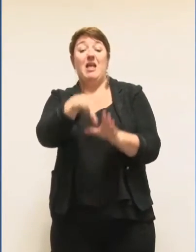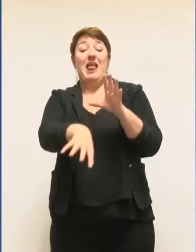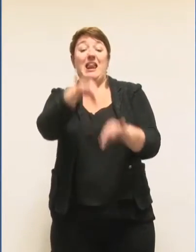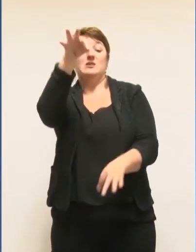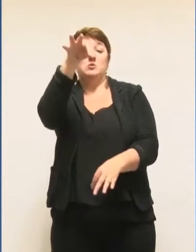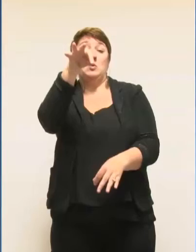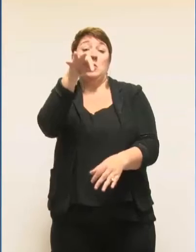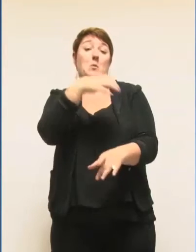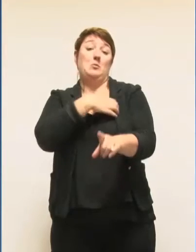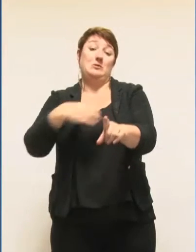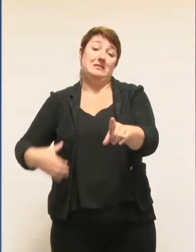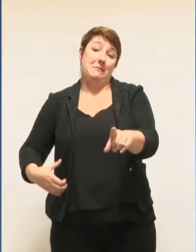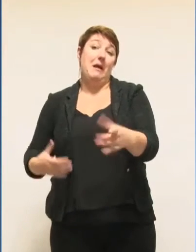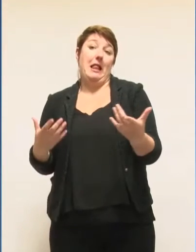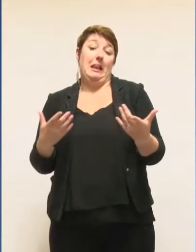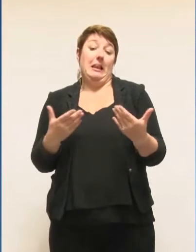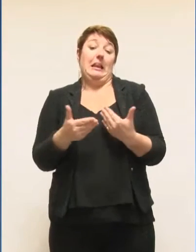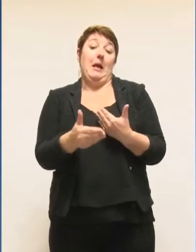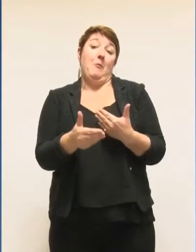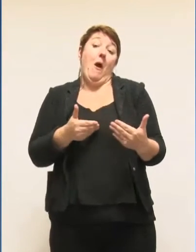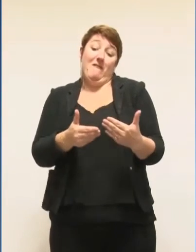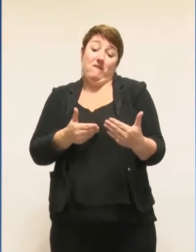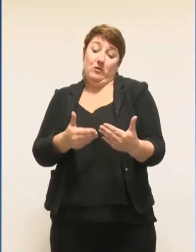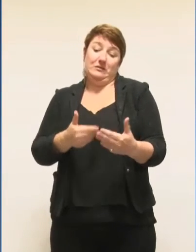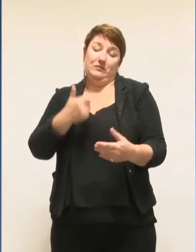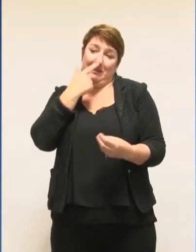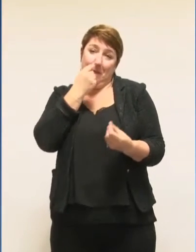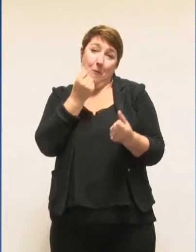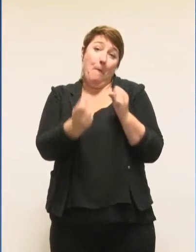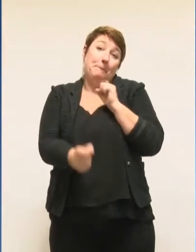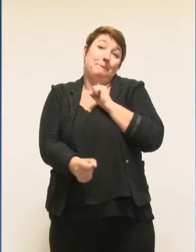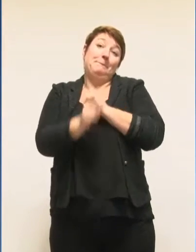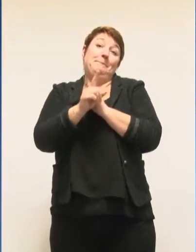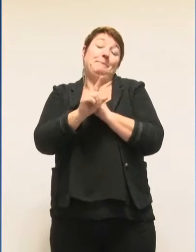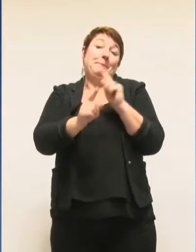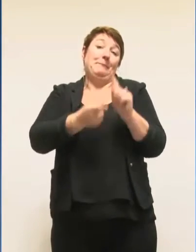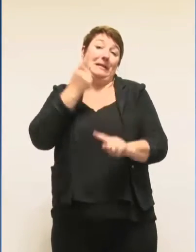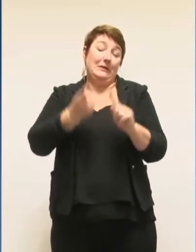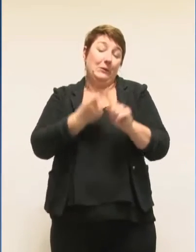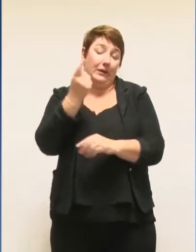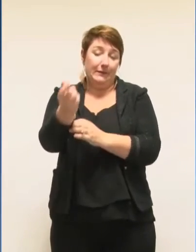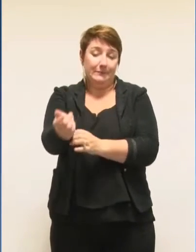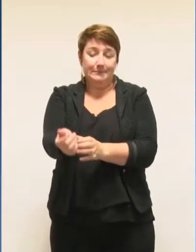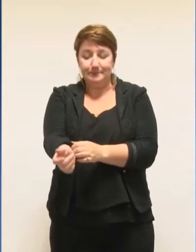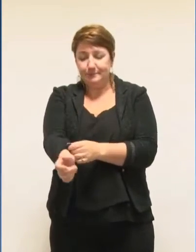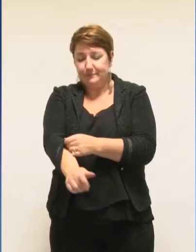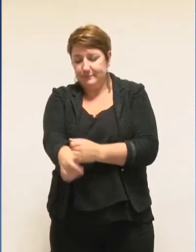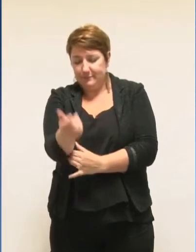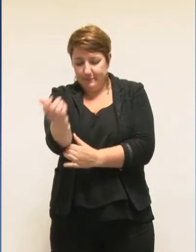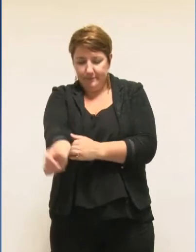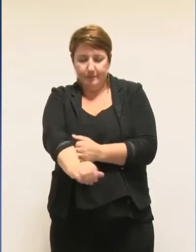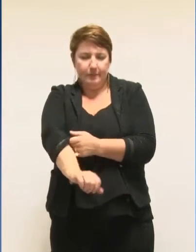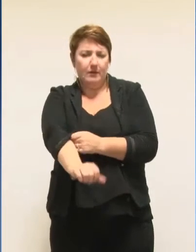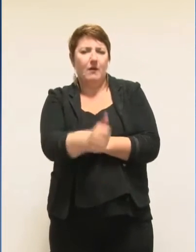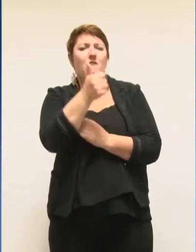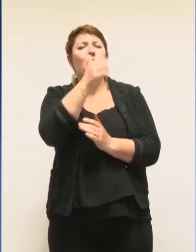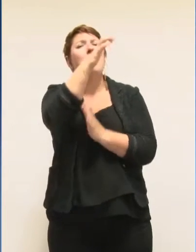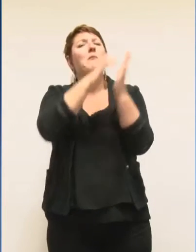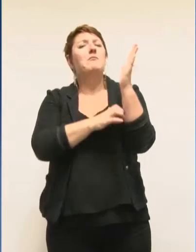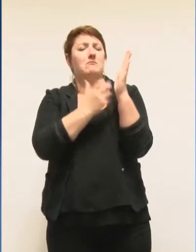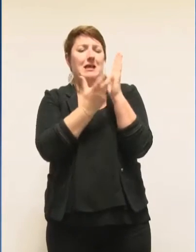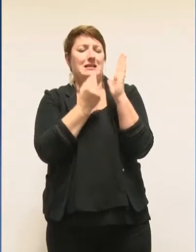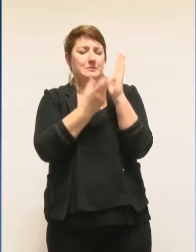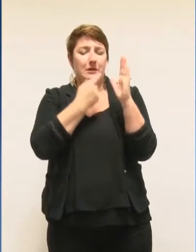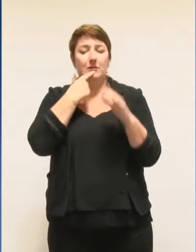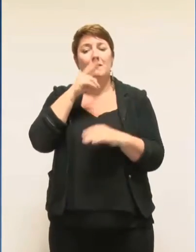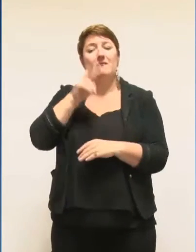particulière. Et comme vous le précisez bien dans le document, la fonction d'un ROB est de proposer au